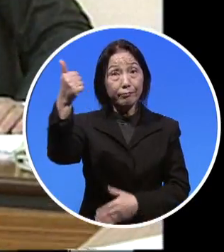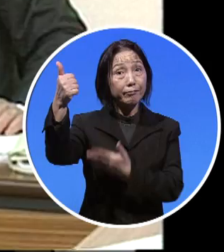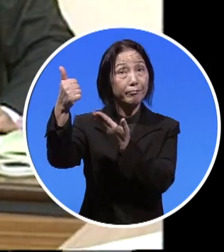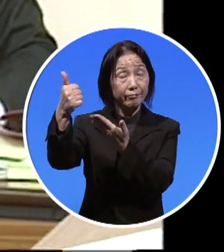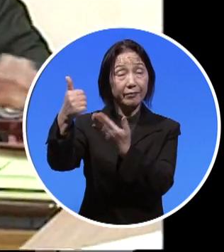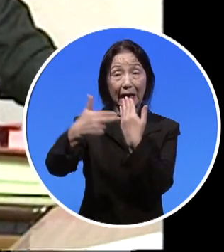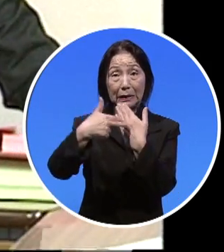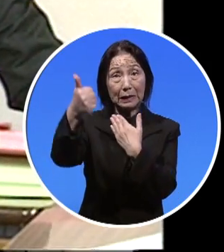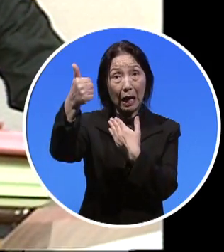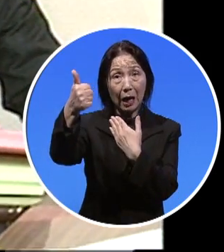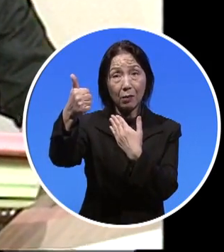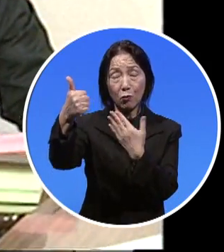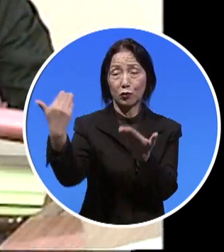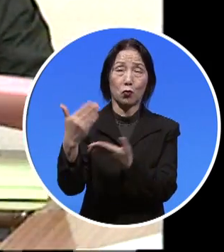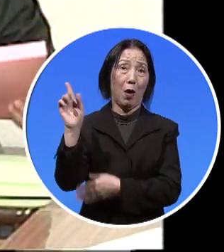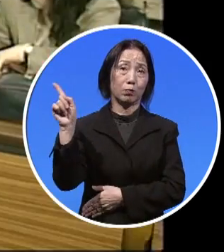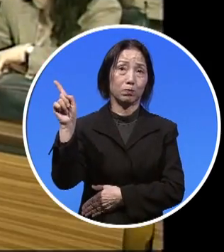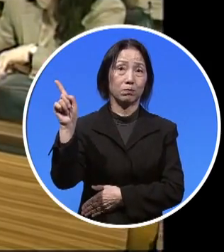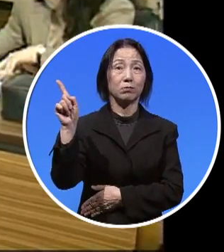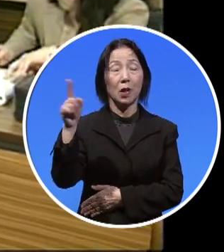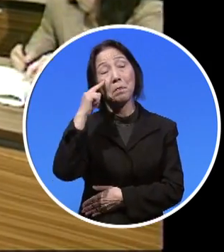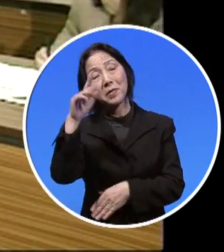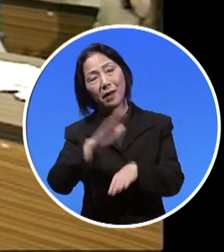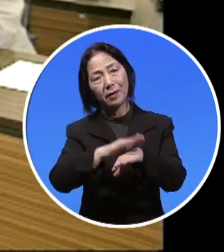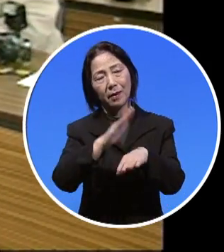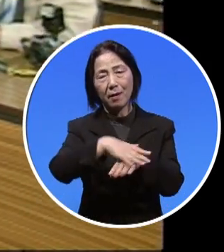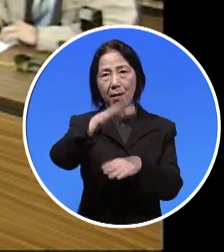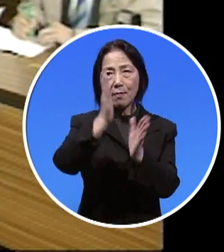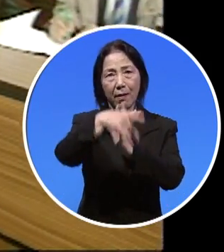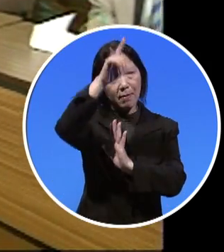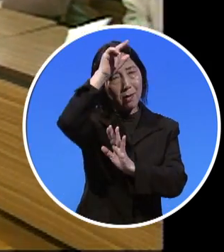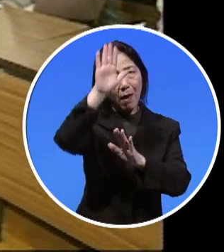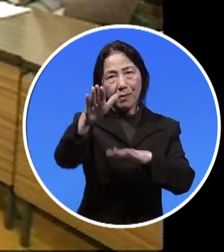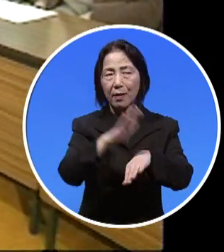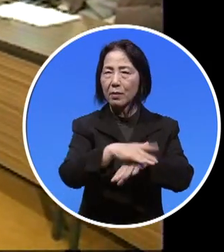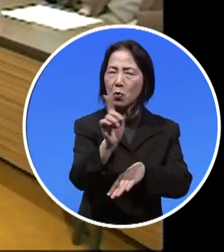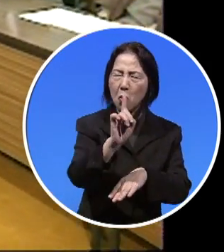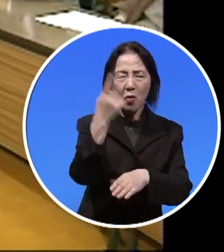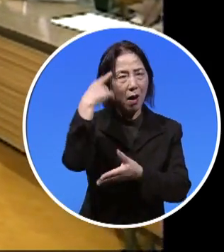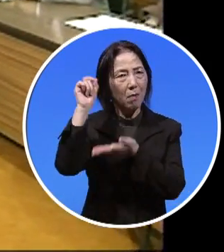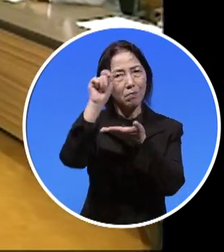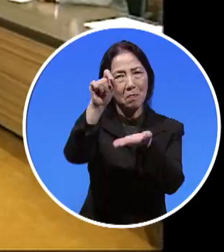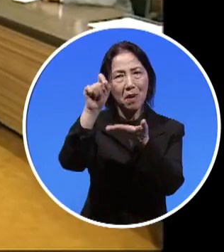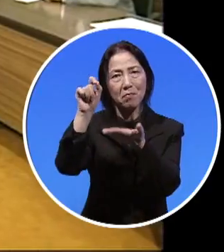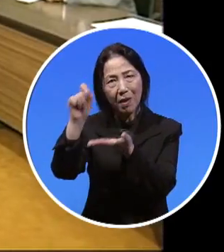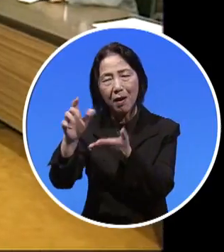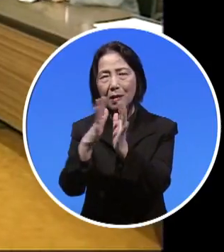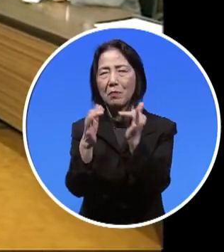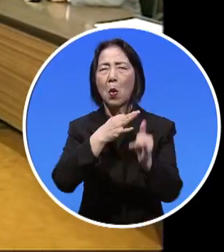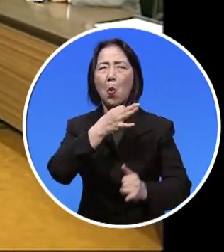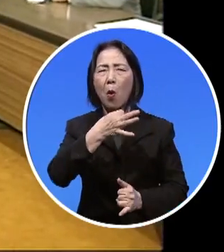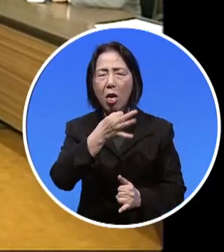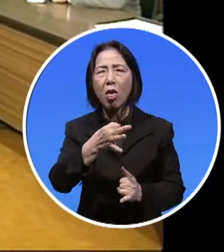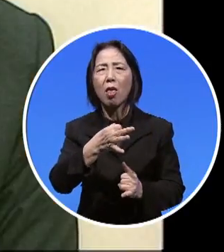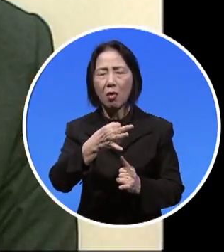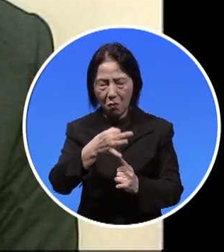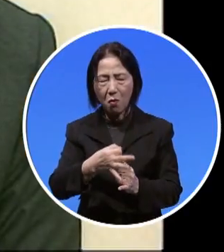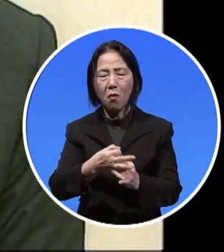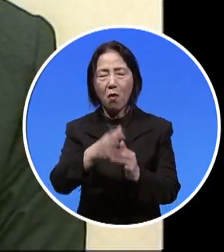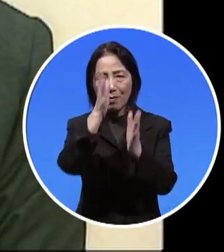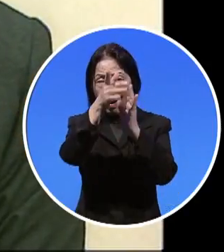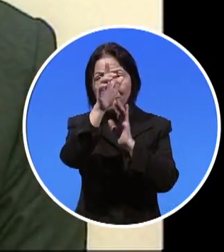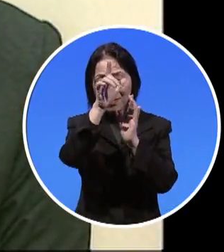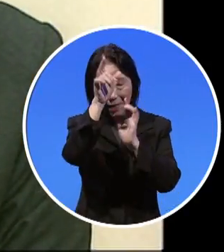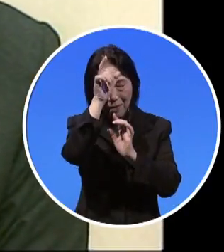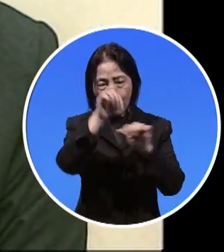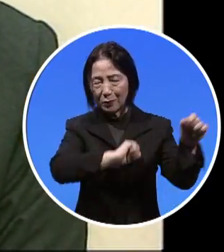佐藤さんは医者としての立場や視点から金型のあり方への提言など県民の声を警察活動